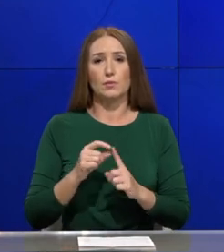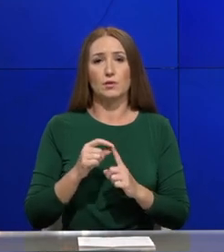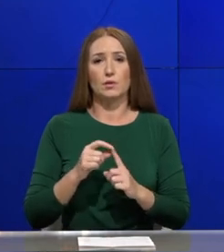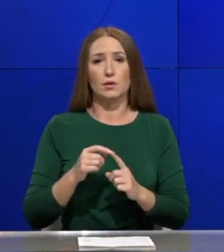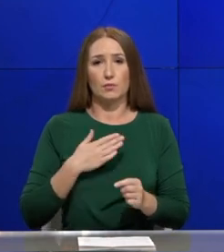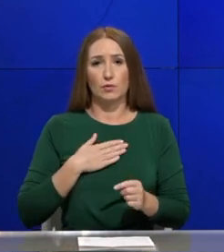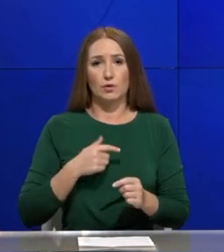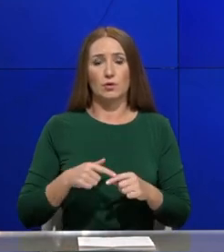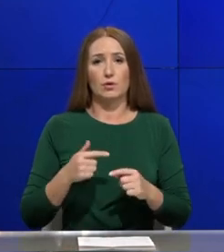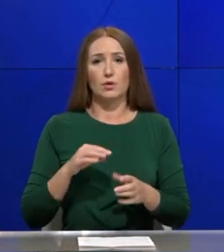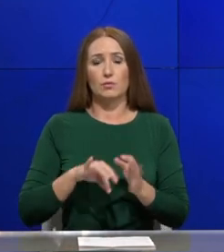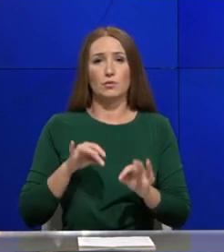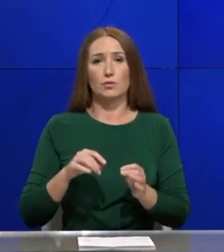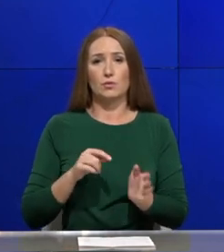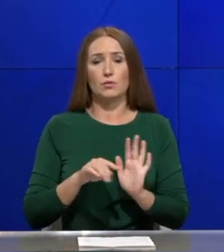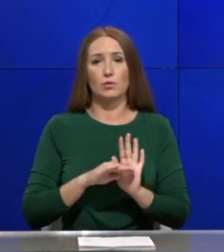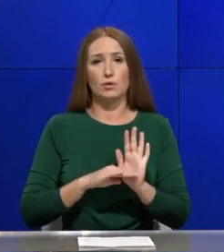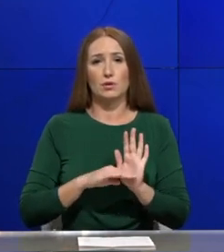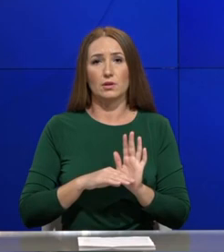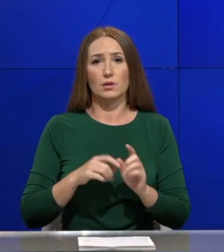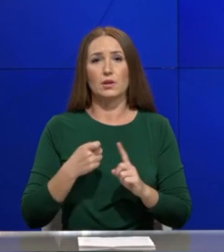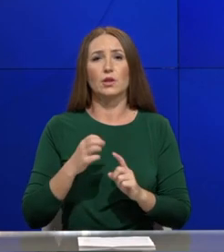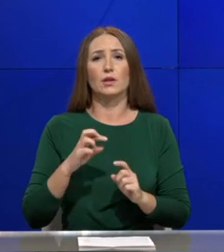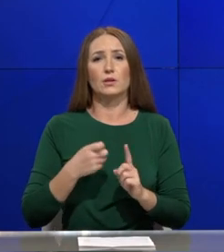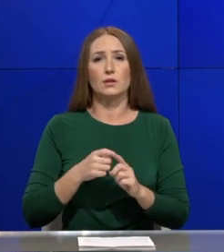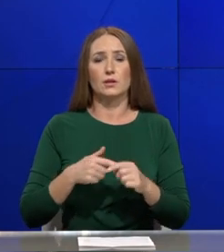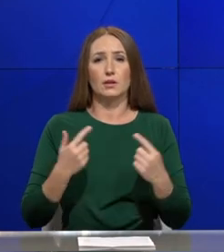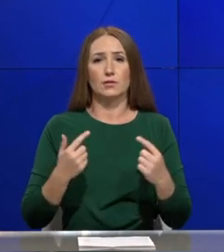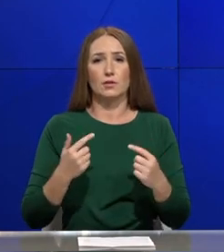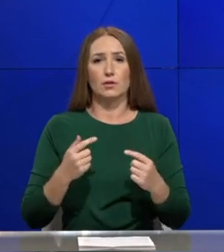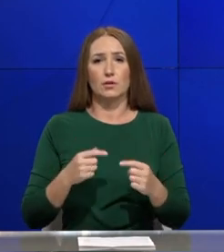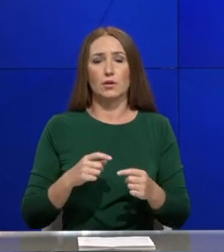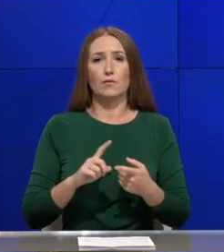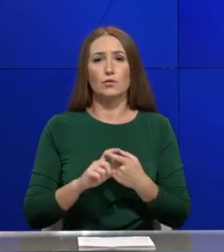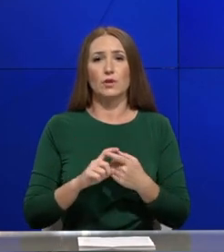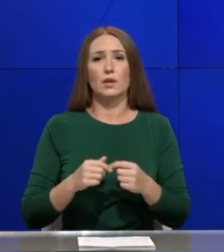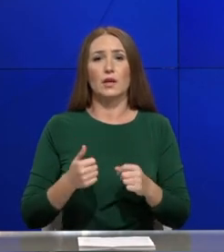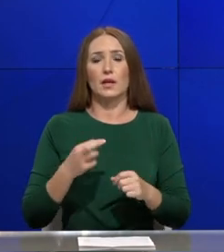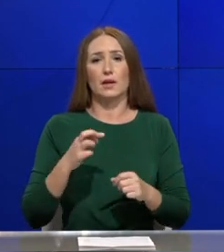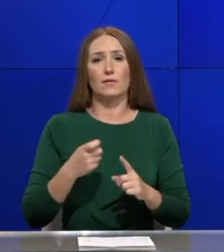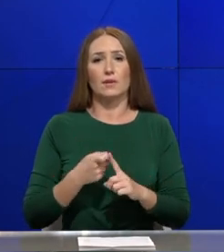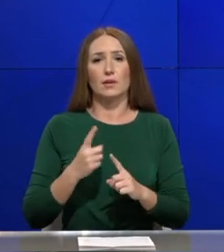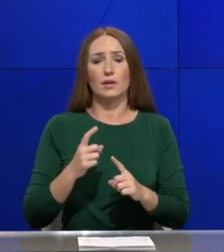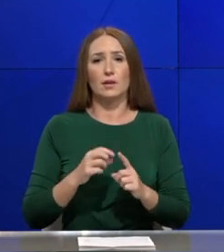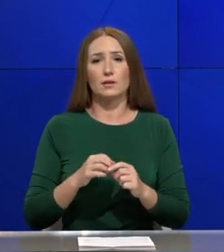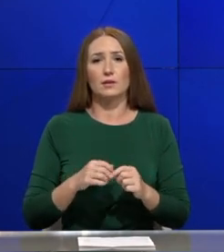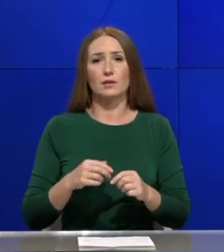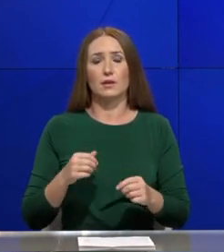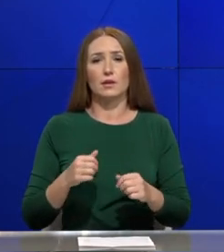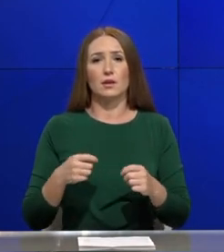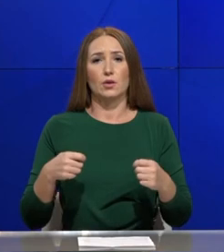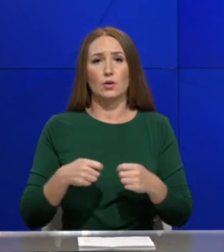izbornog programa su ekonomski razvoj, funkcionalan i efikasan organ uprave sa